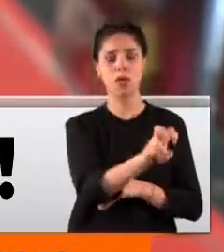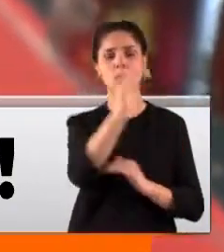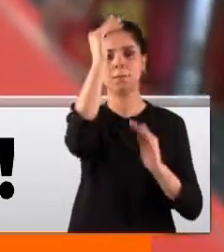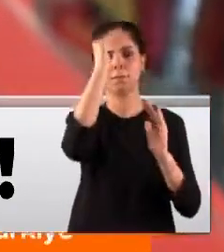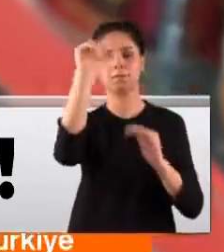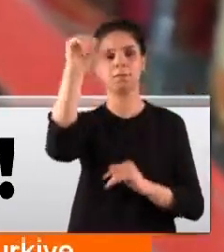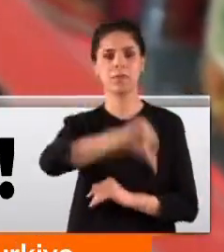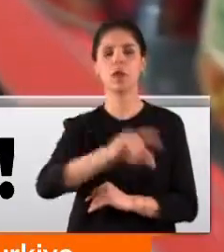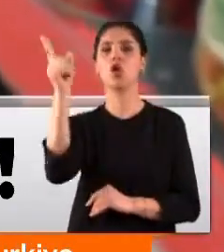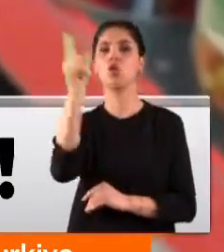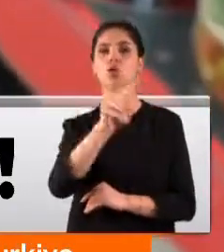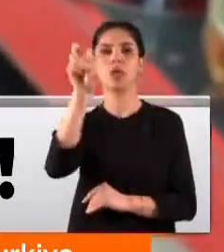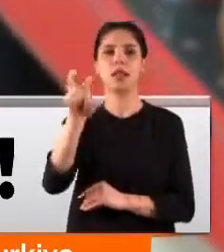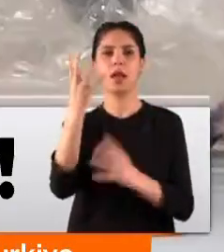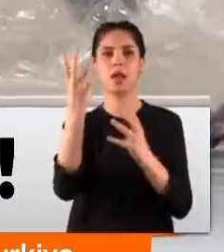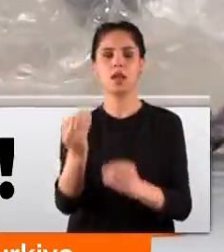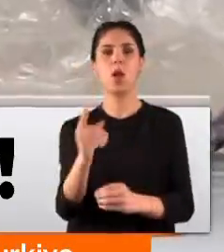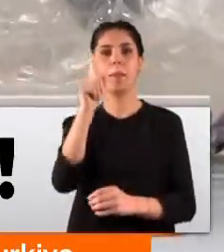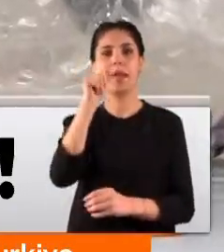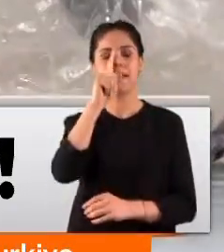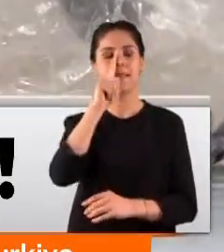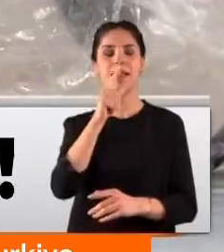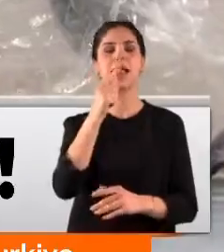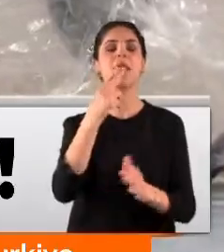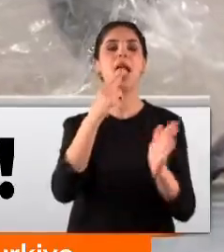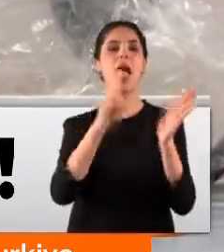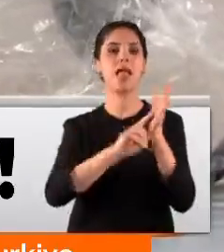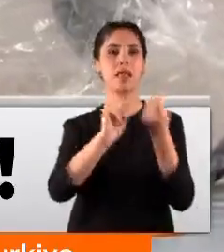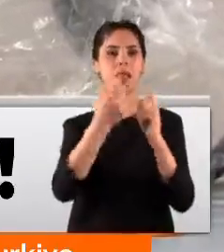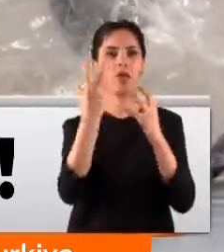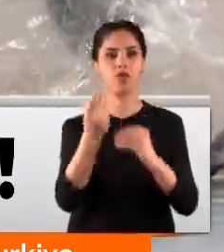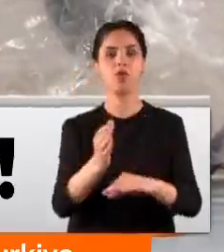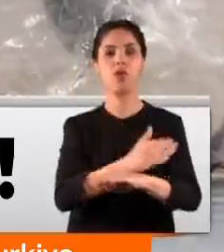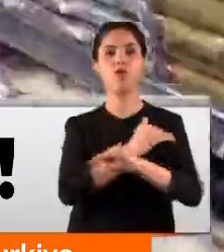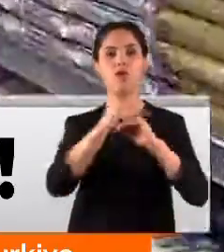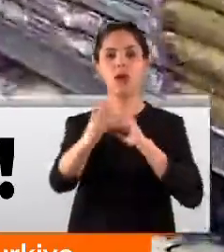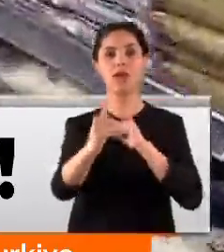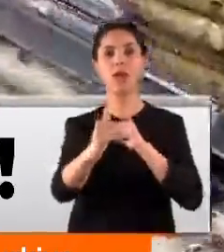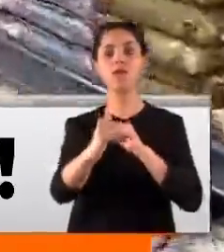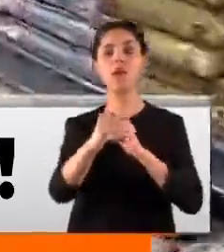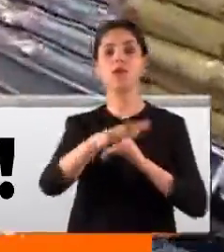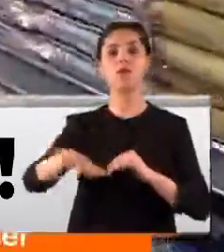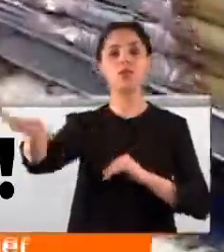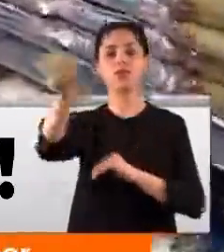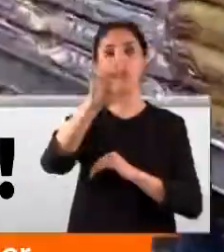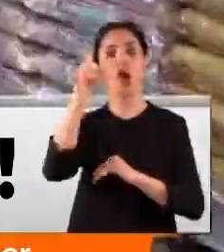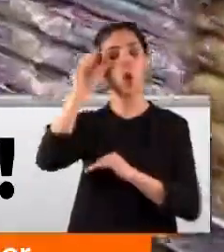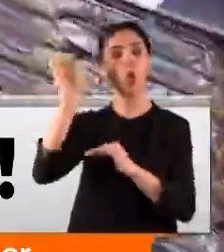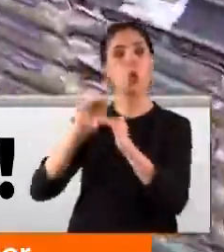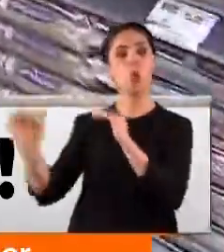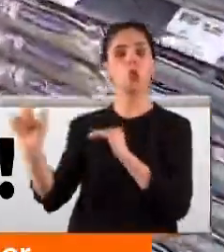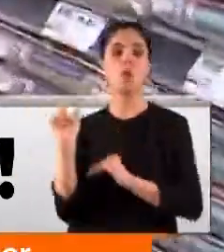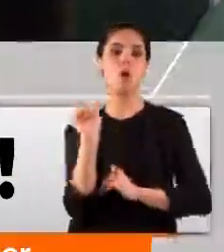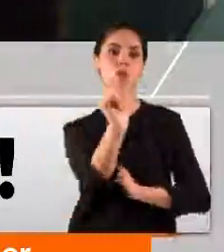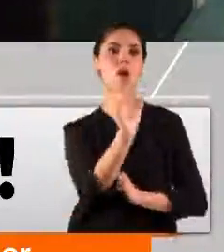Rakamlar 1 Nisan'da etiketlere yansıyacak. Uzmanlar vatandaşları açıklamanın ardından arttırıldığı iddia edilen fiyatlara